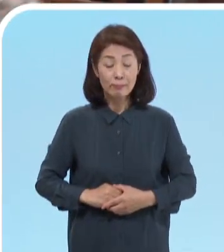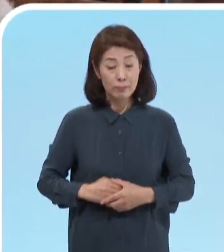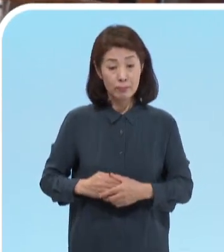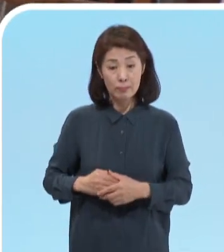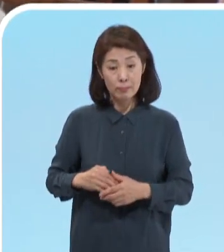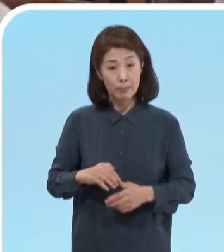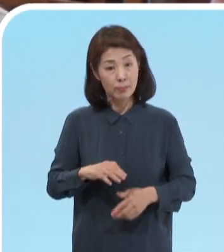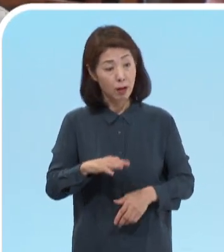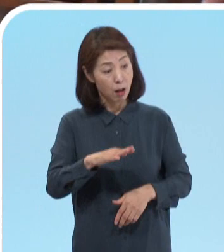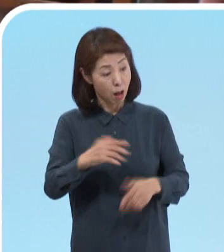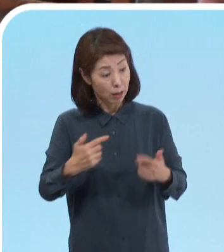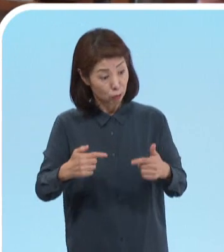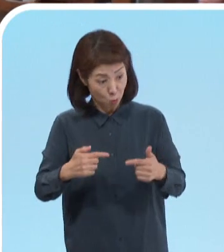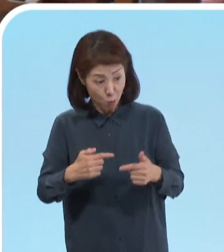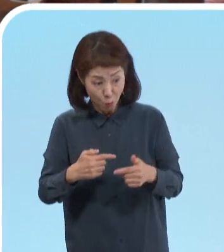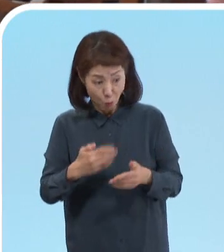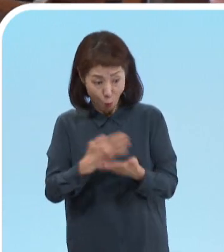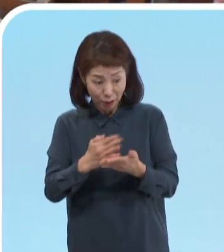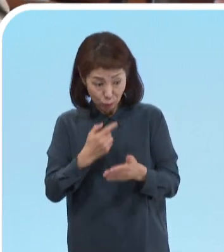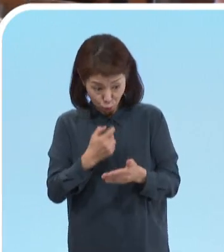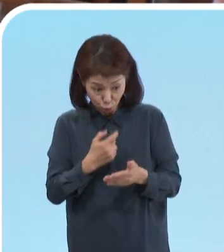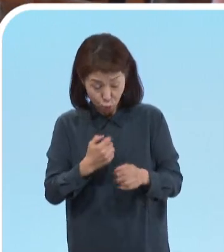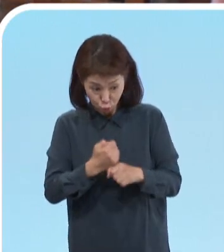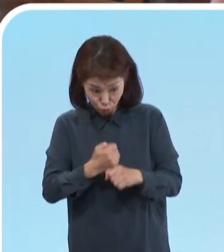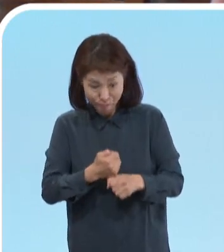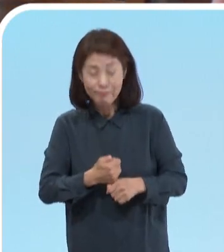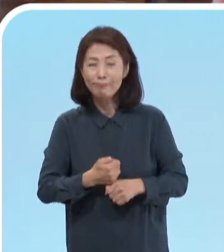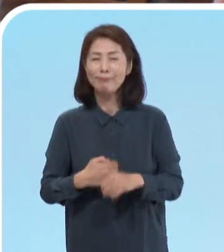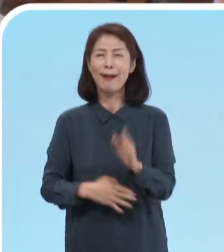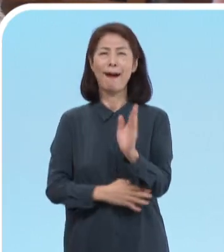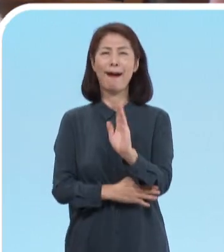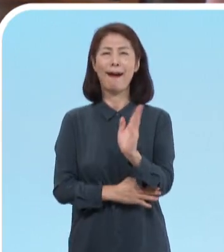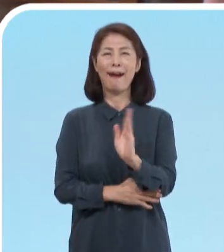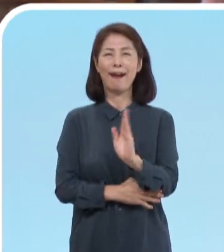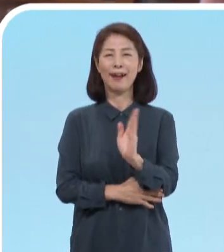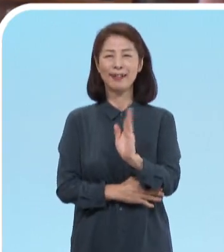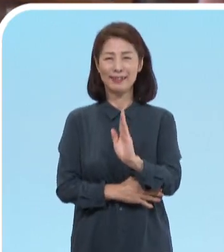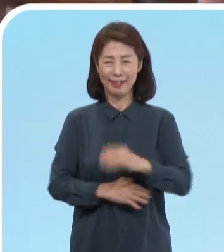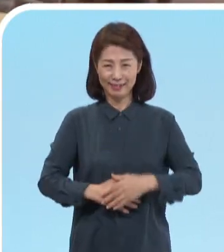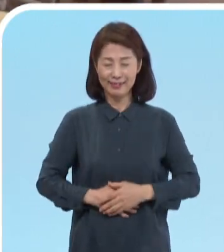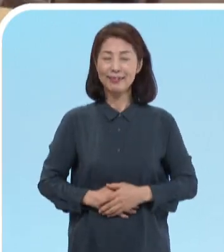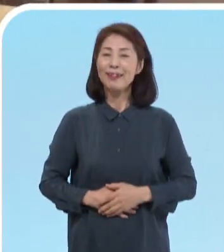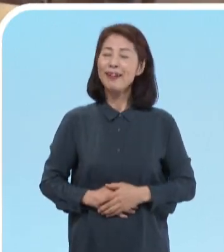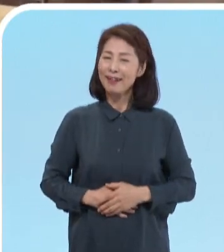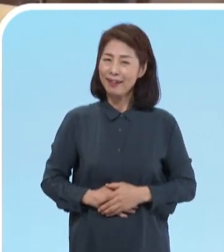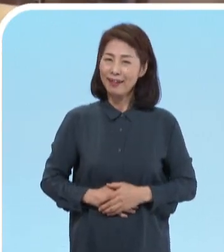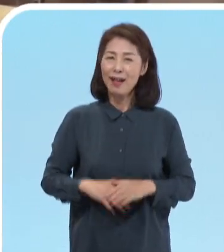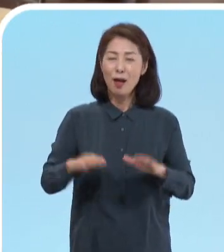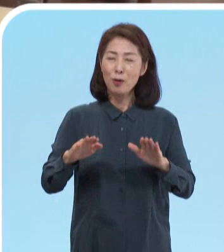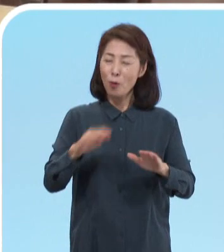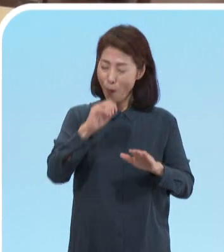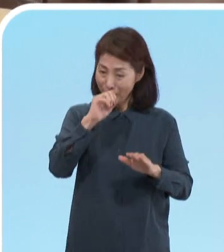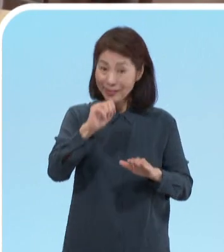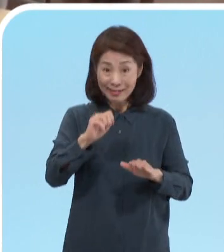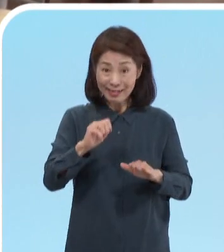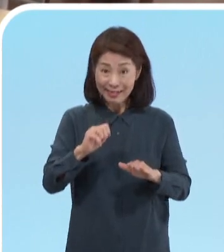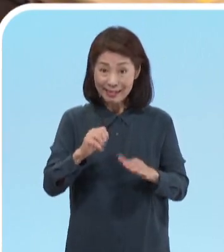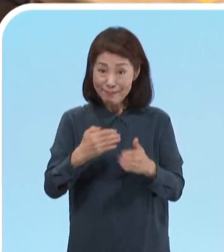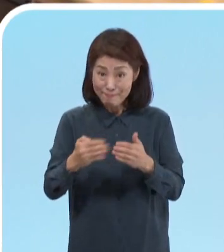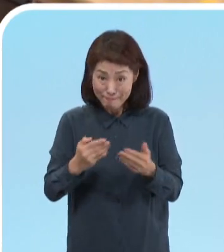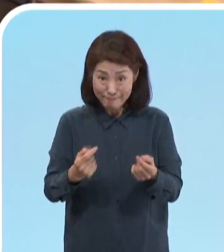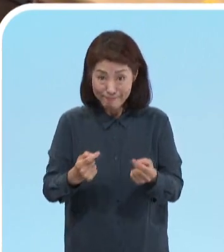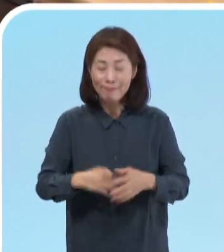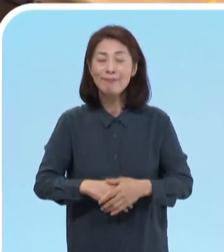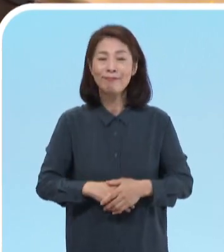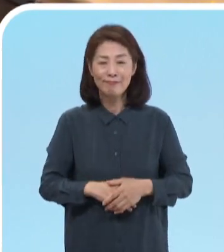普段ってお菓子作りとかみんなでやったりします？ ほとんどしないです。 じゃあいい機会ですね。お